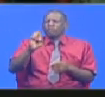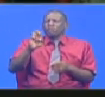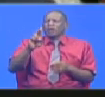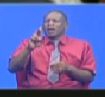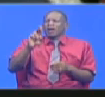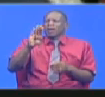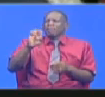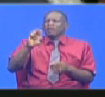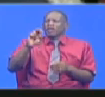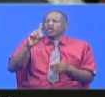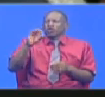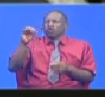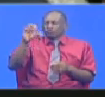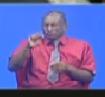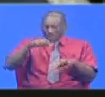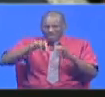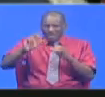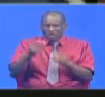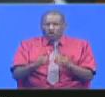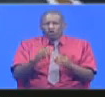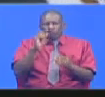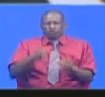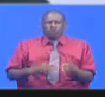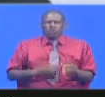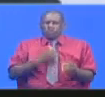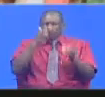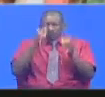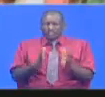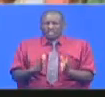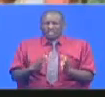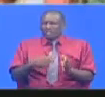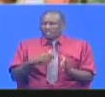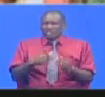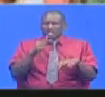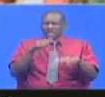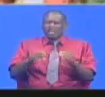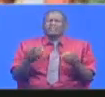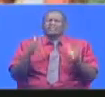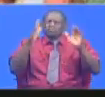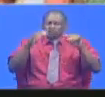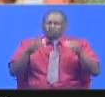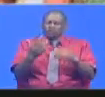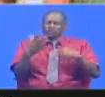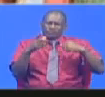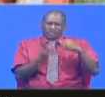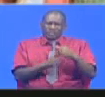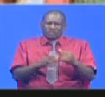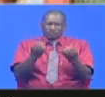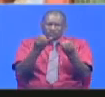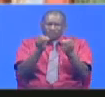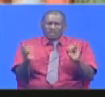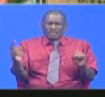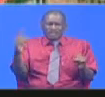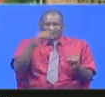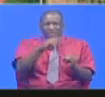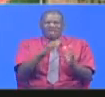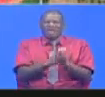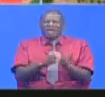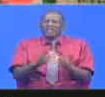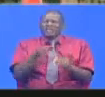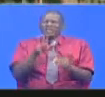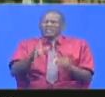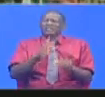Maya Mo Motley, alikuwa mmoja wa wageni wa taadhima katika maadhimisho ya 56 ya Jamhuri, na hotuba